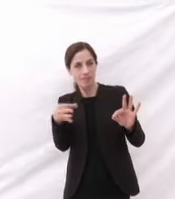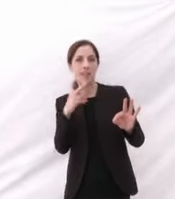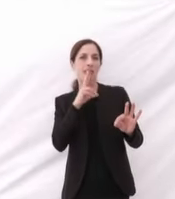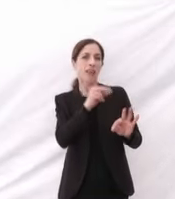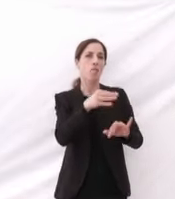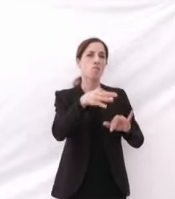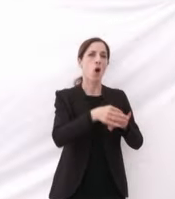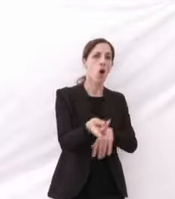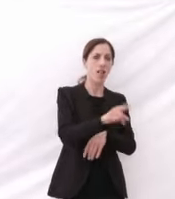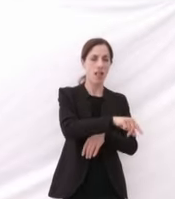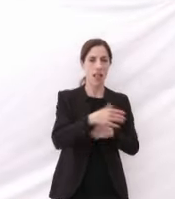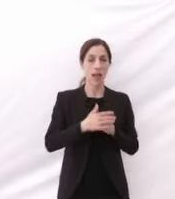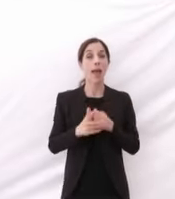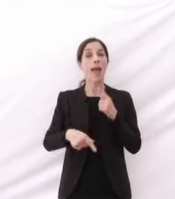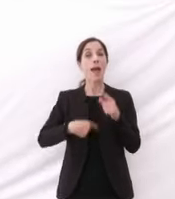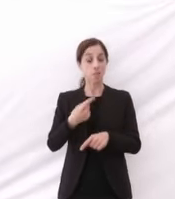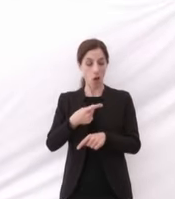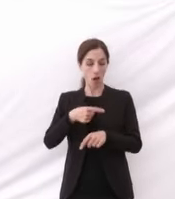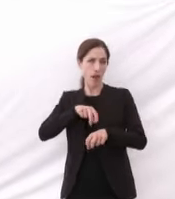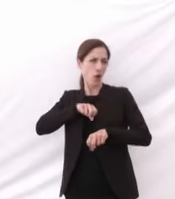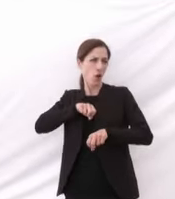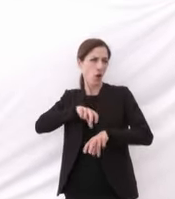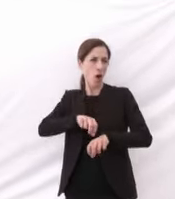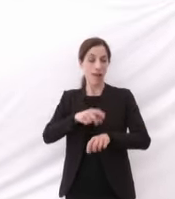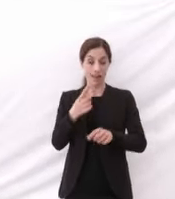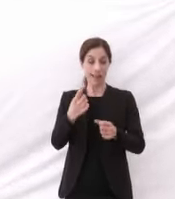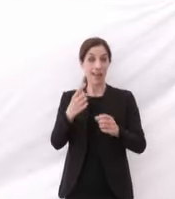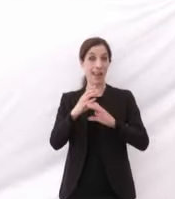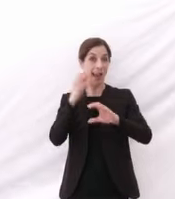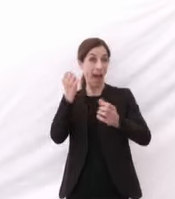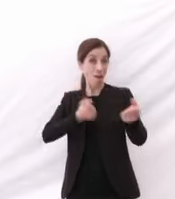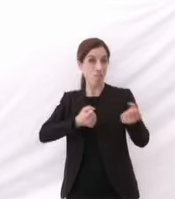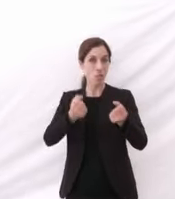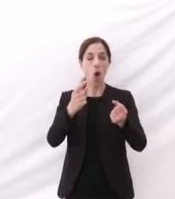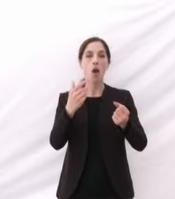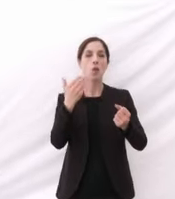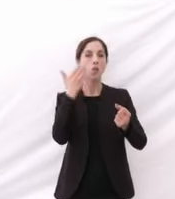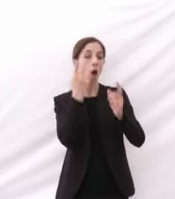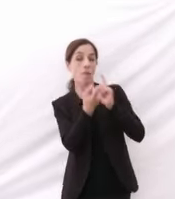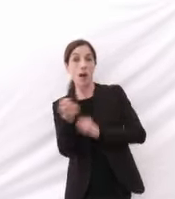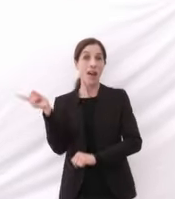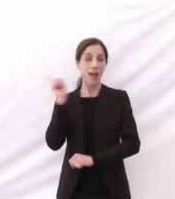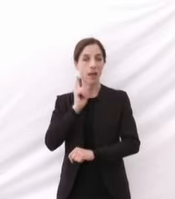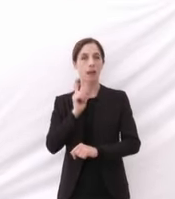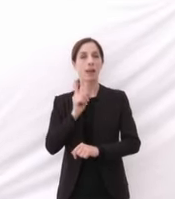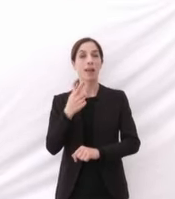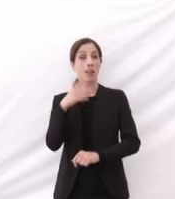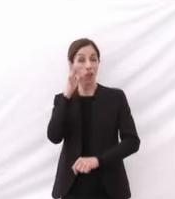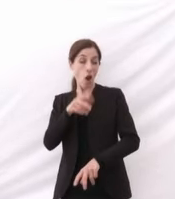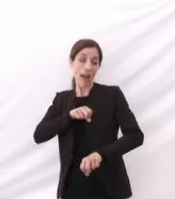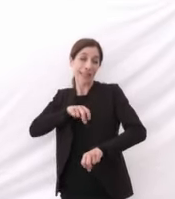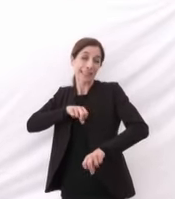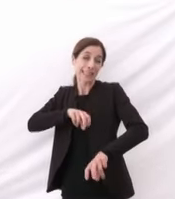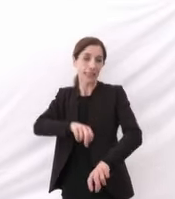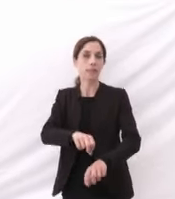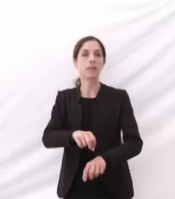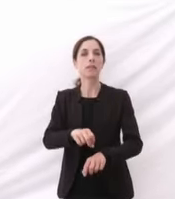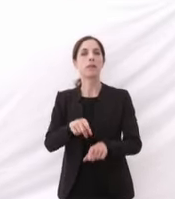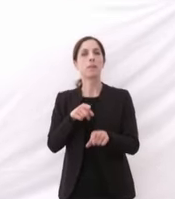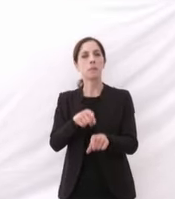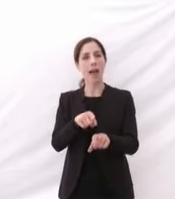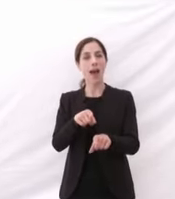lei corre ancora dietro il camion per dargli tanto amore, ma un soldato lo